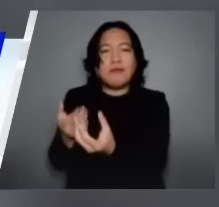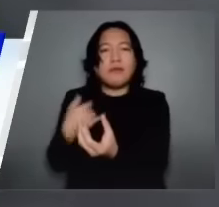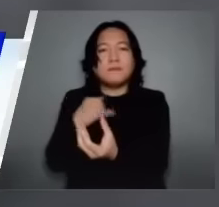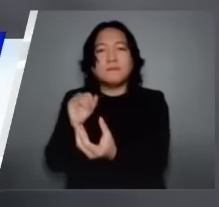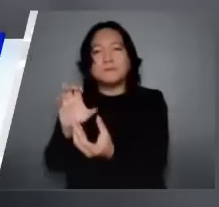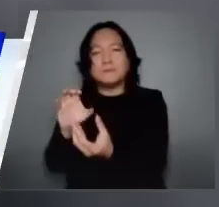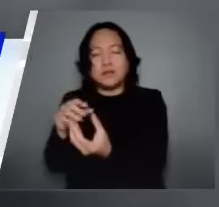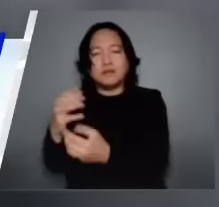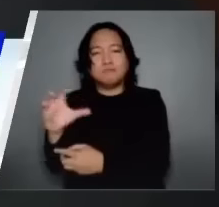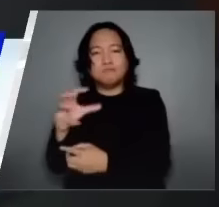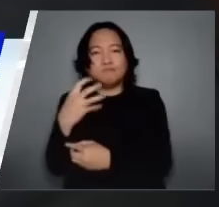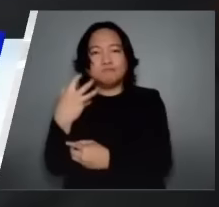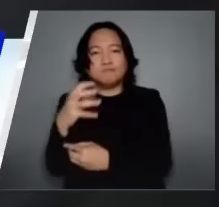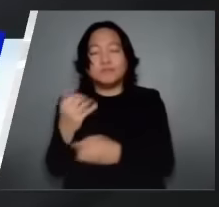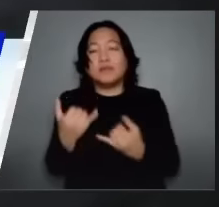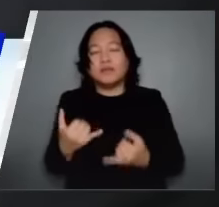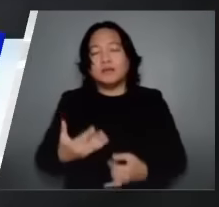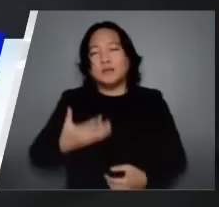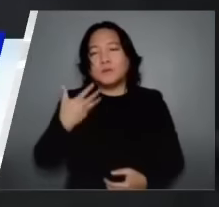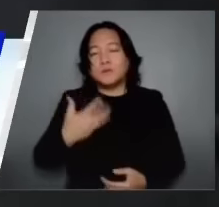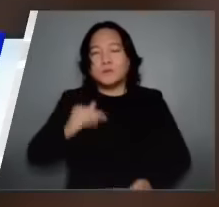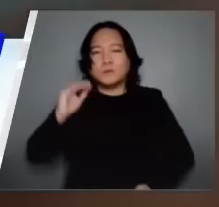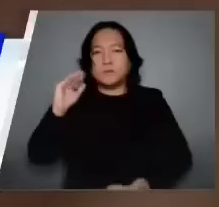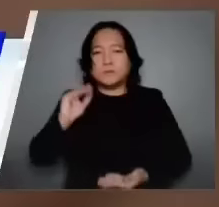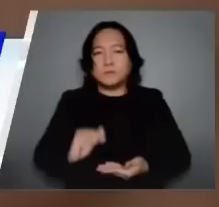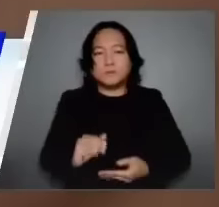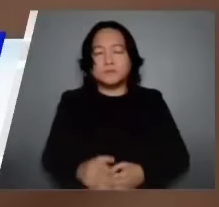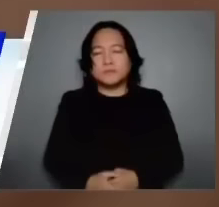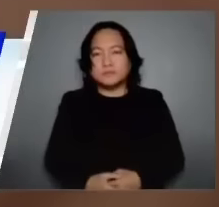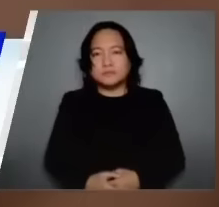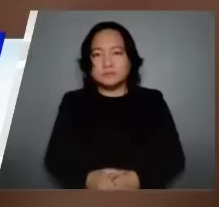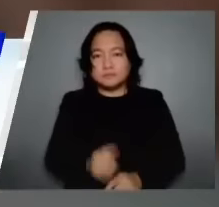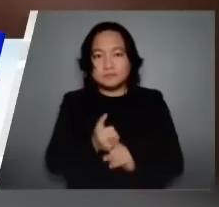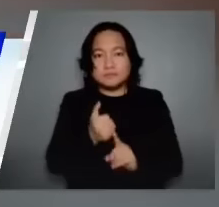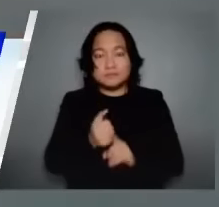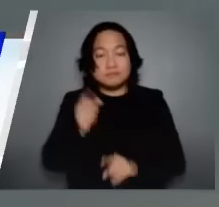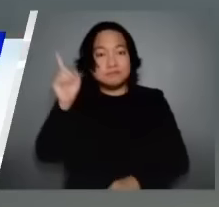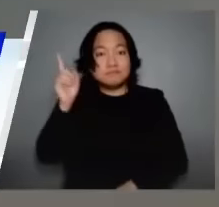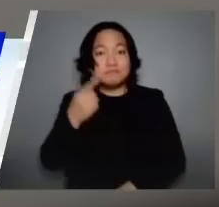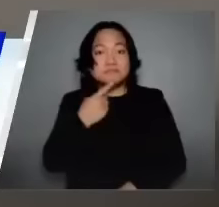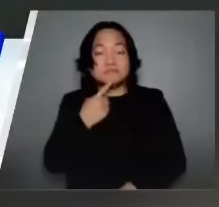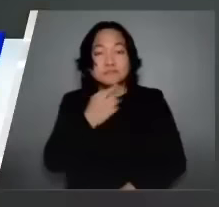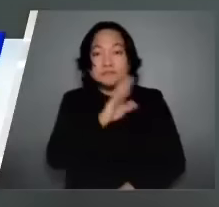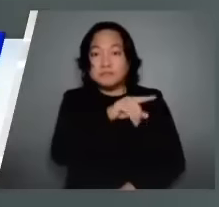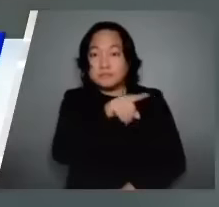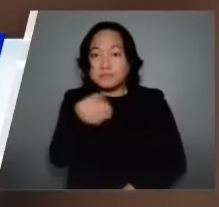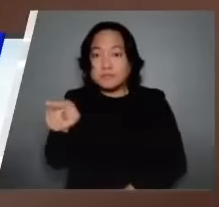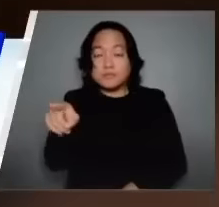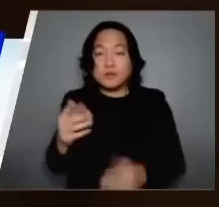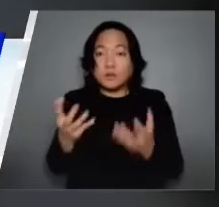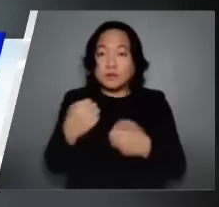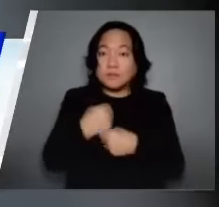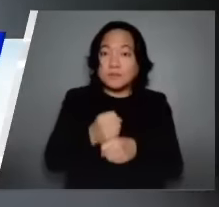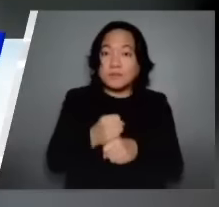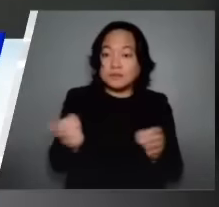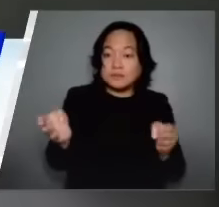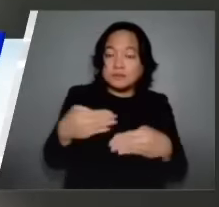DIY air cooler. At bilang fire officer, payo niya sa mga gumagawa ng mga DIY air cooler ngayong tag-init